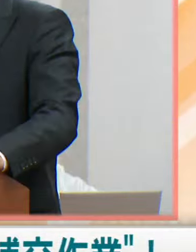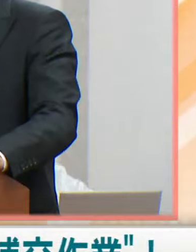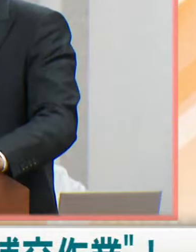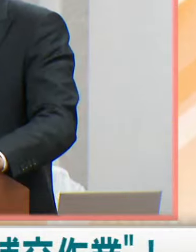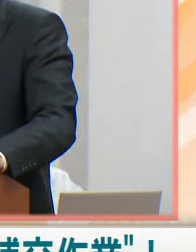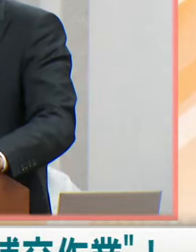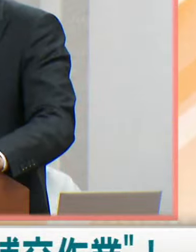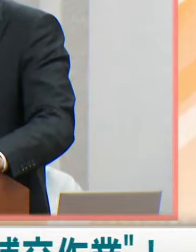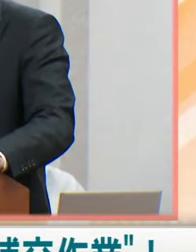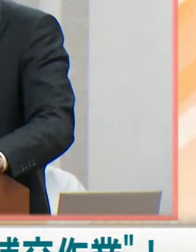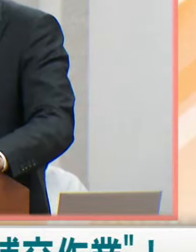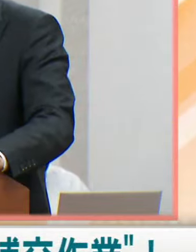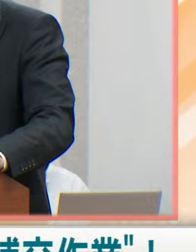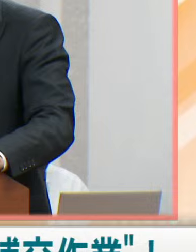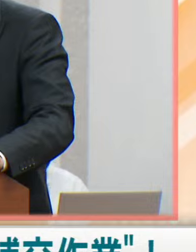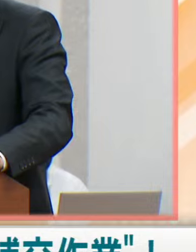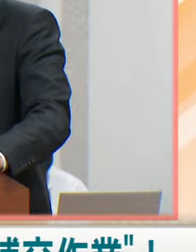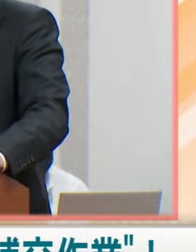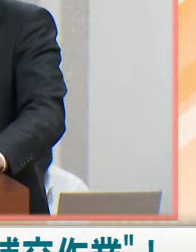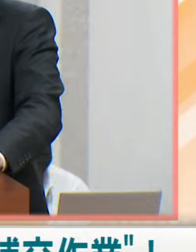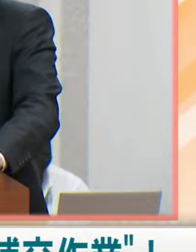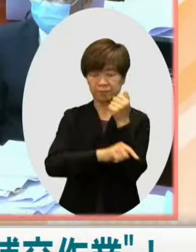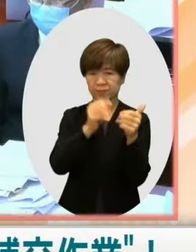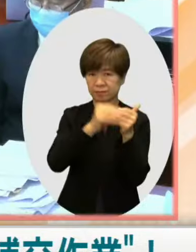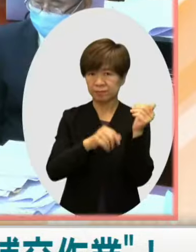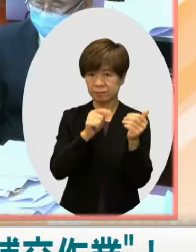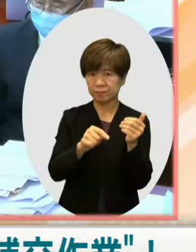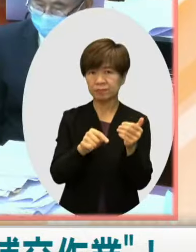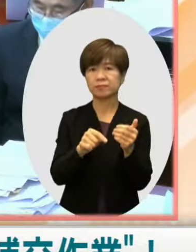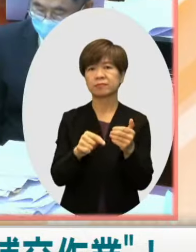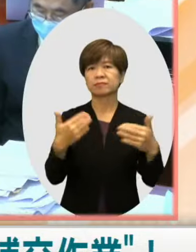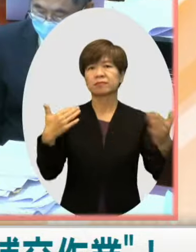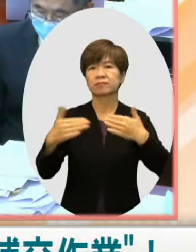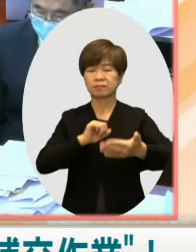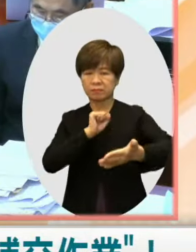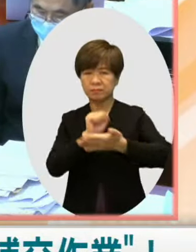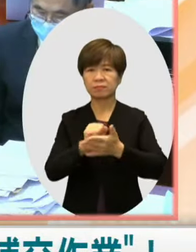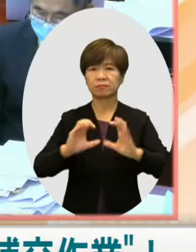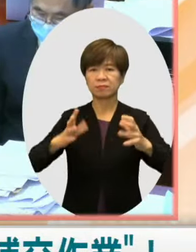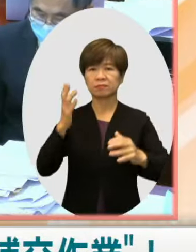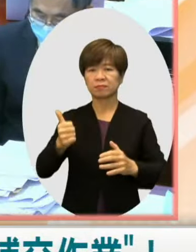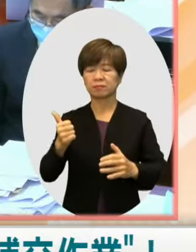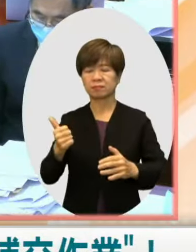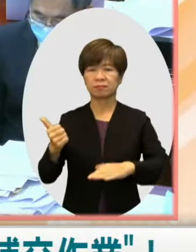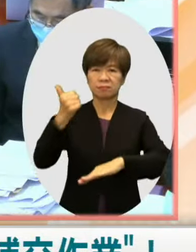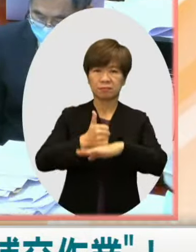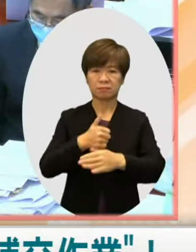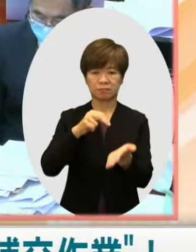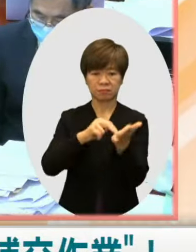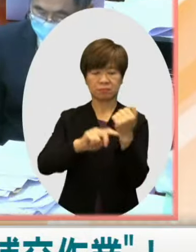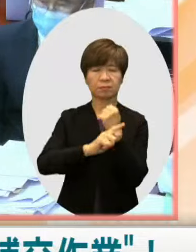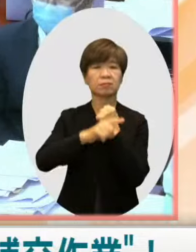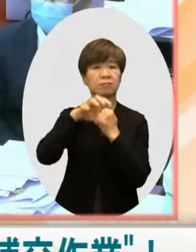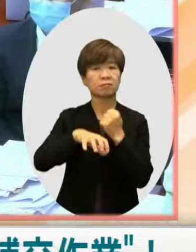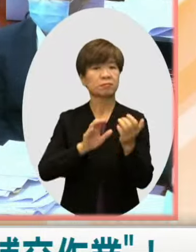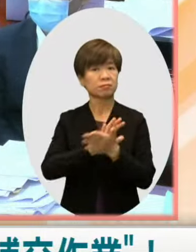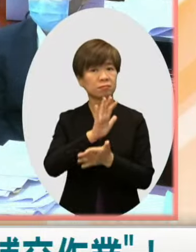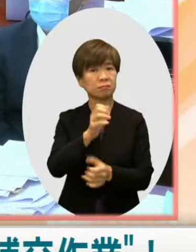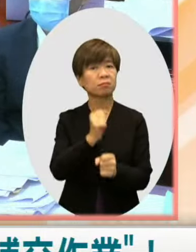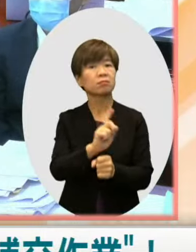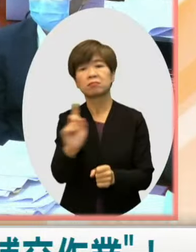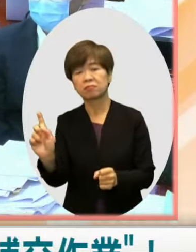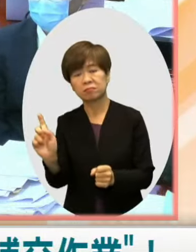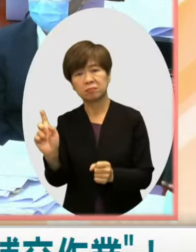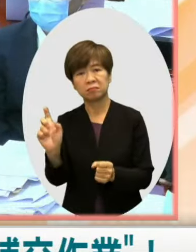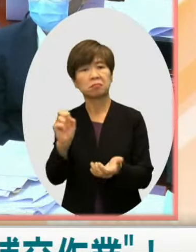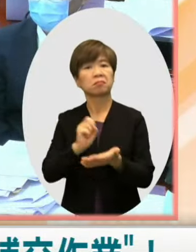最最小的损害，讲最小损害损害啥？损害咱人民的基本权利，因为你立法嘛，法